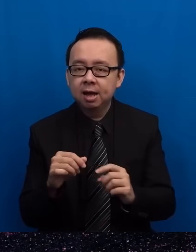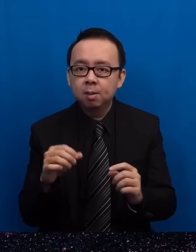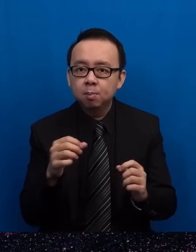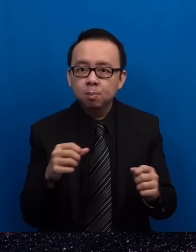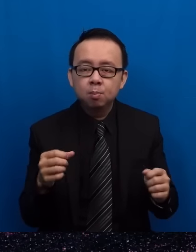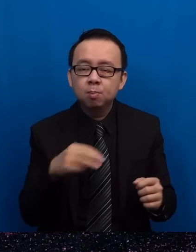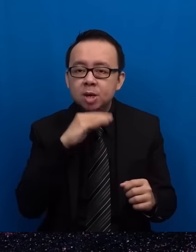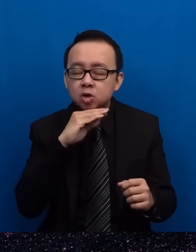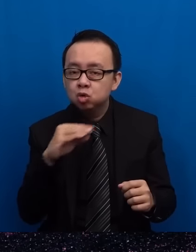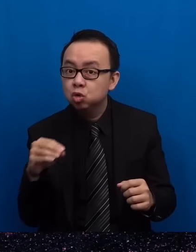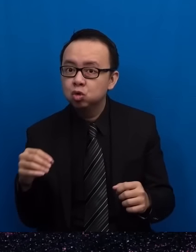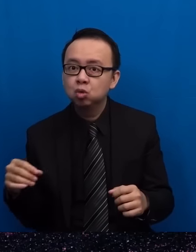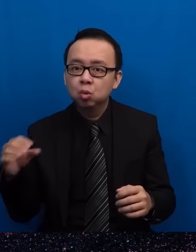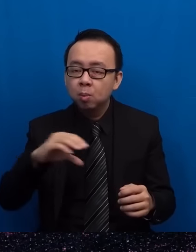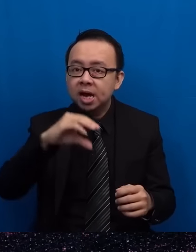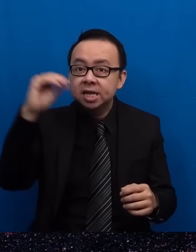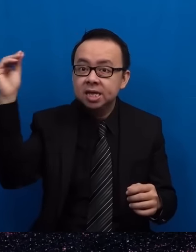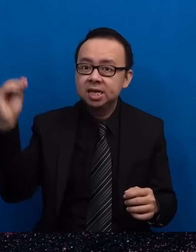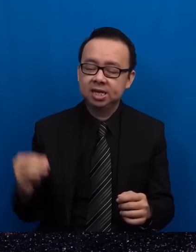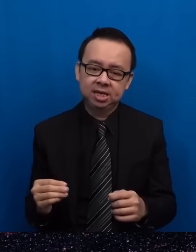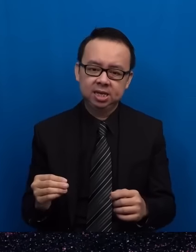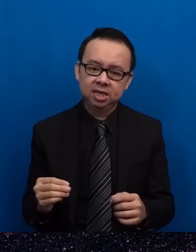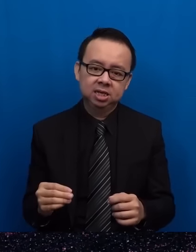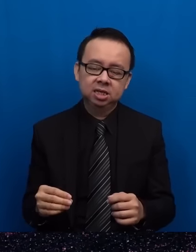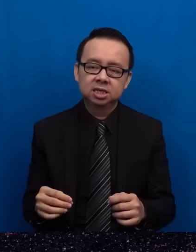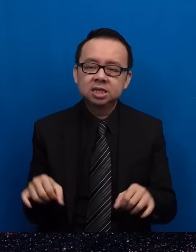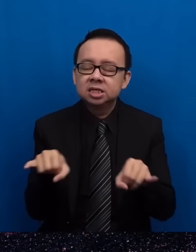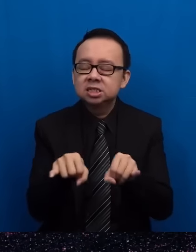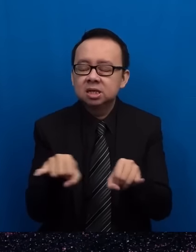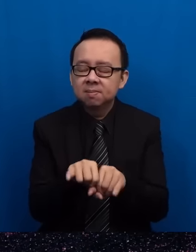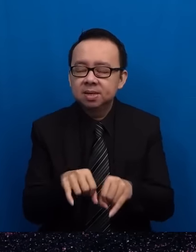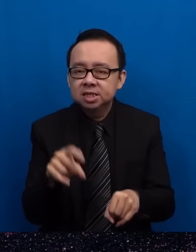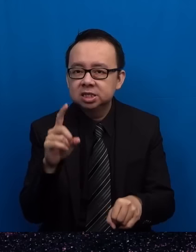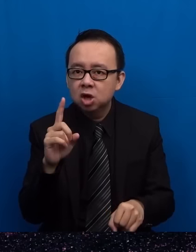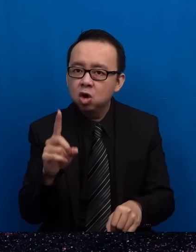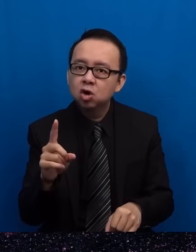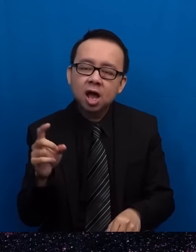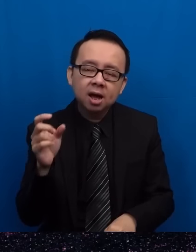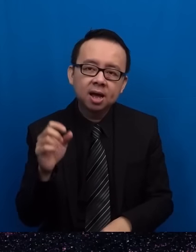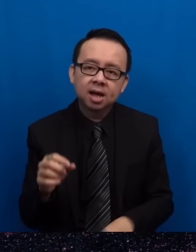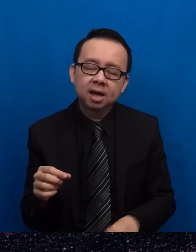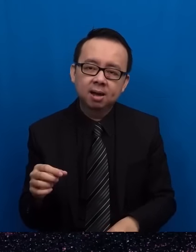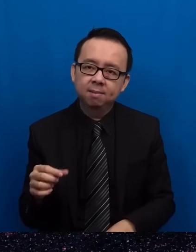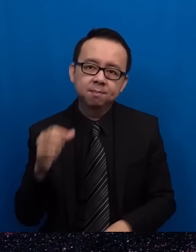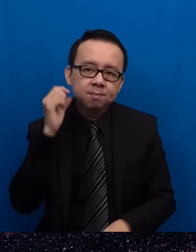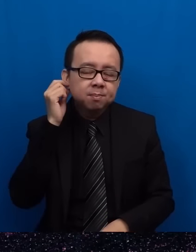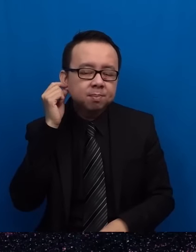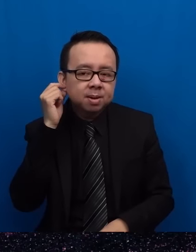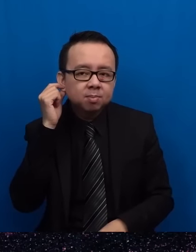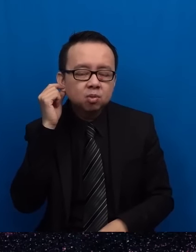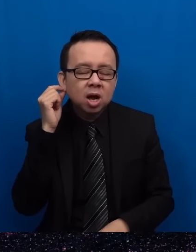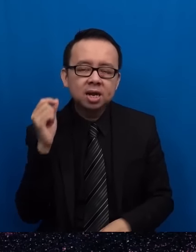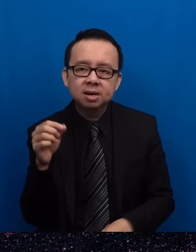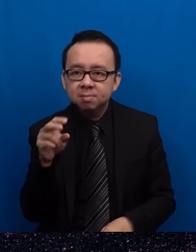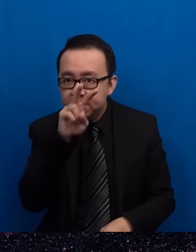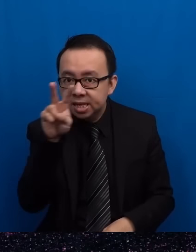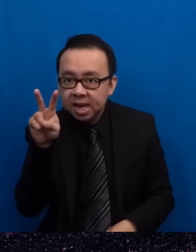seorang yang lapar menunggu roti. Seperti seorang hamba perempuan melihat kepada tangan